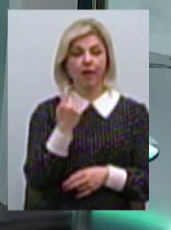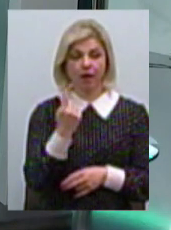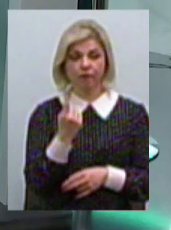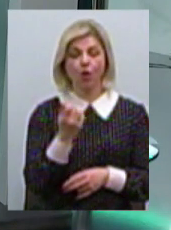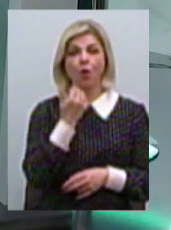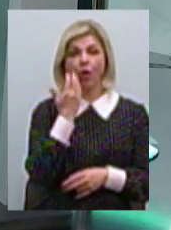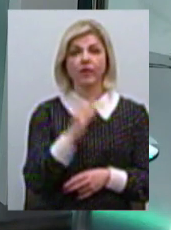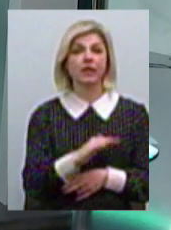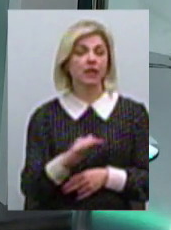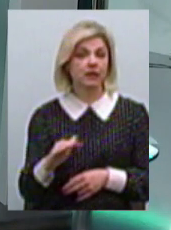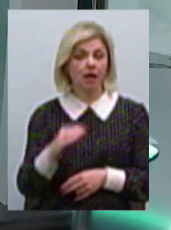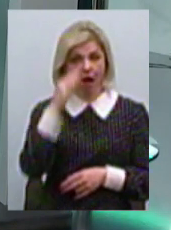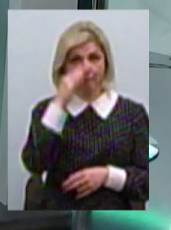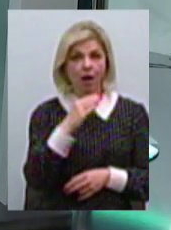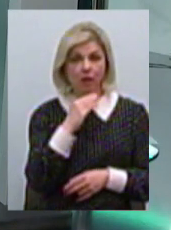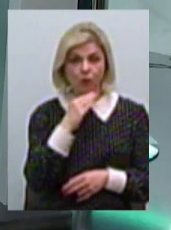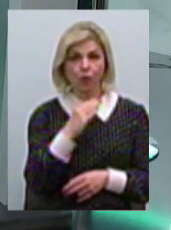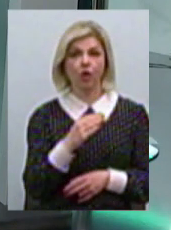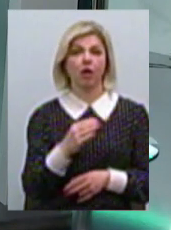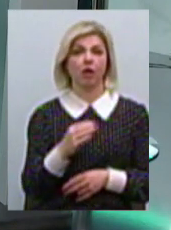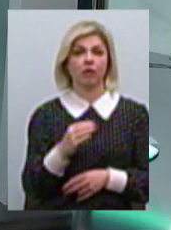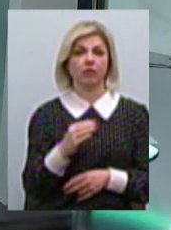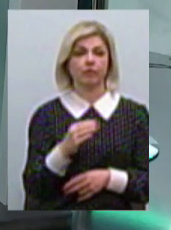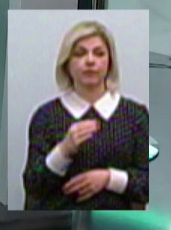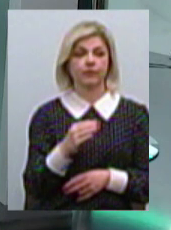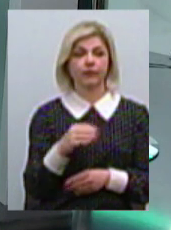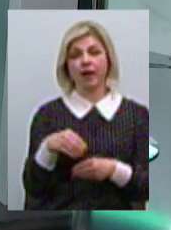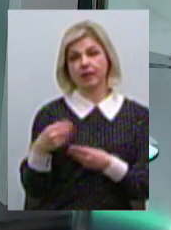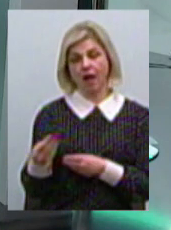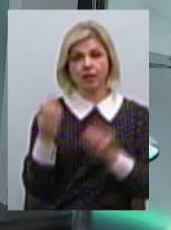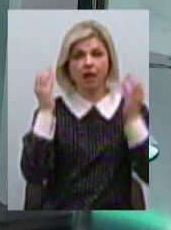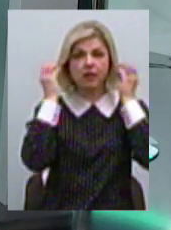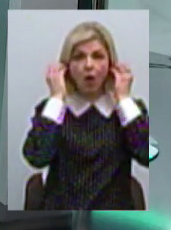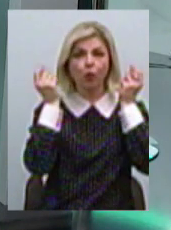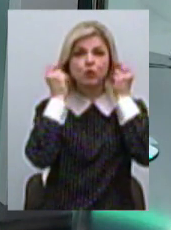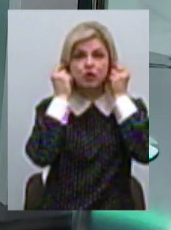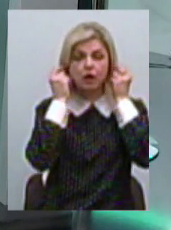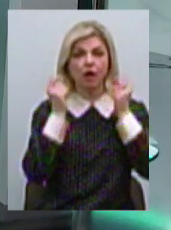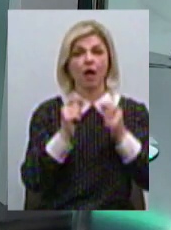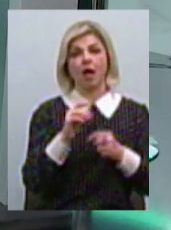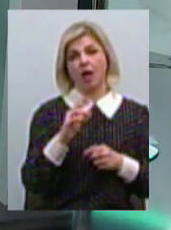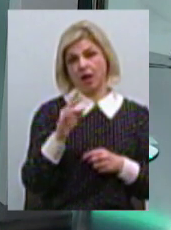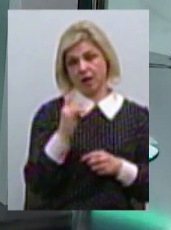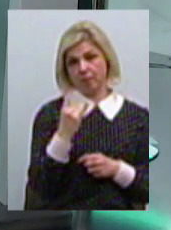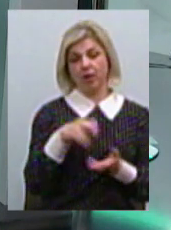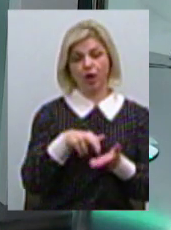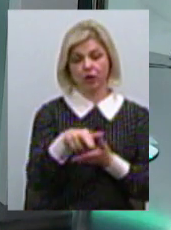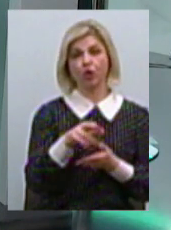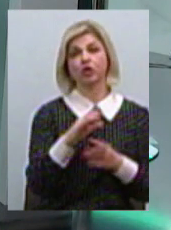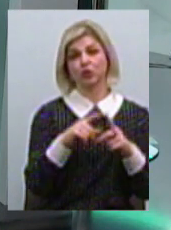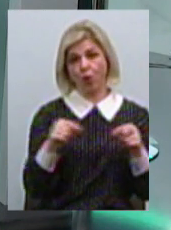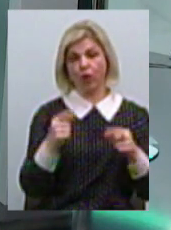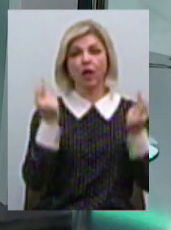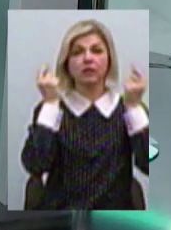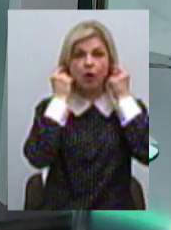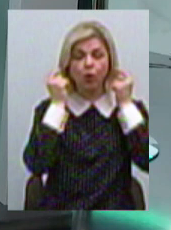дитина, батько якої дали наушники, вона йде зі школи. Що вона робить? Вона одягає ці наушники,